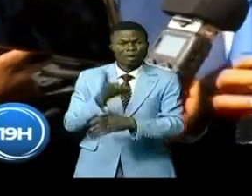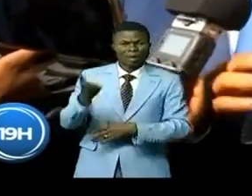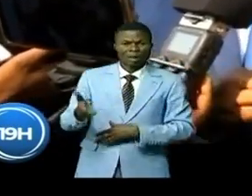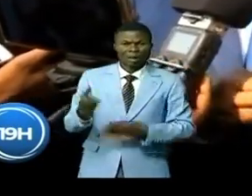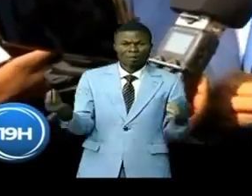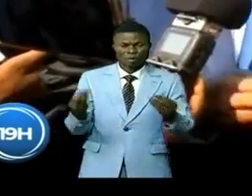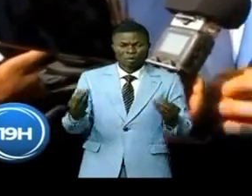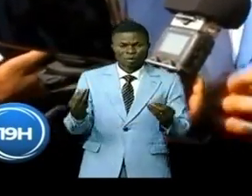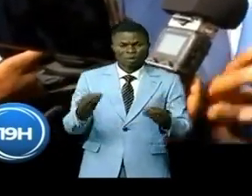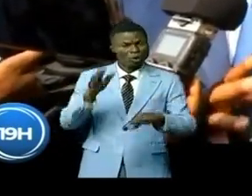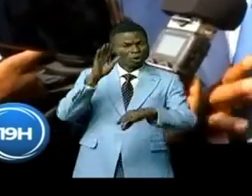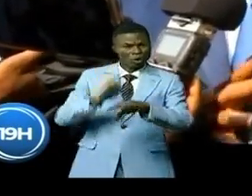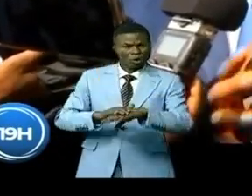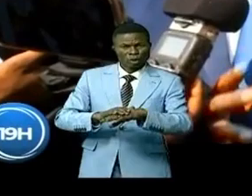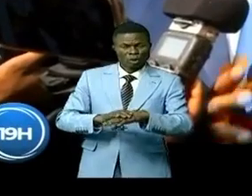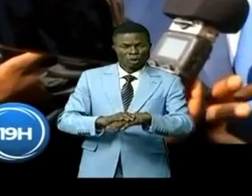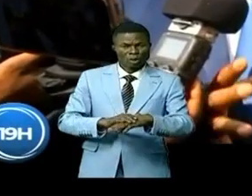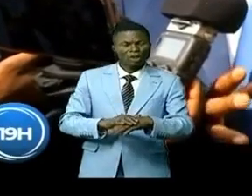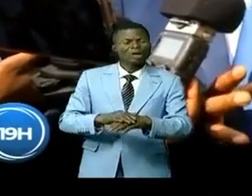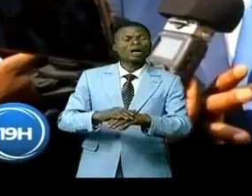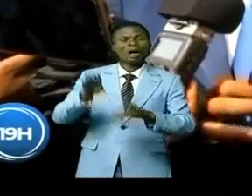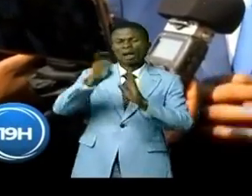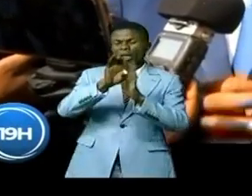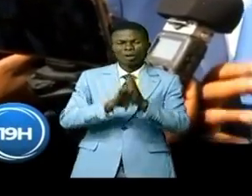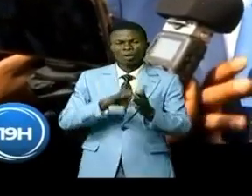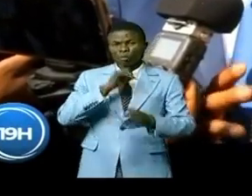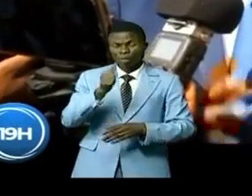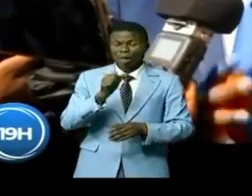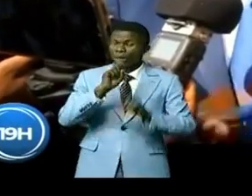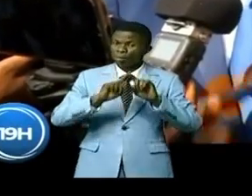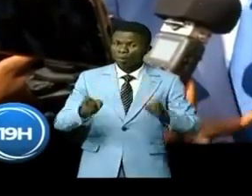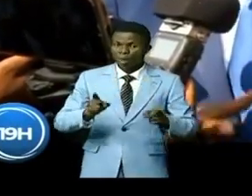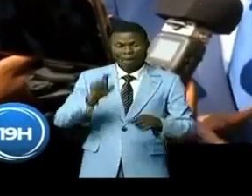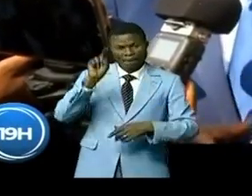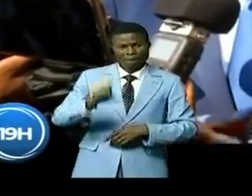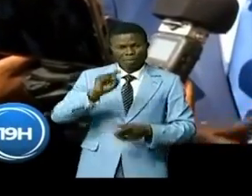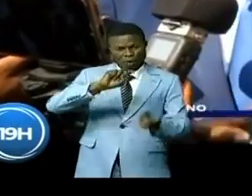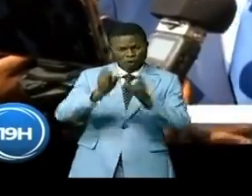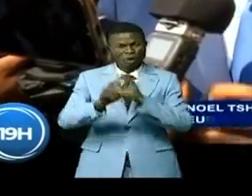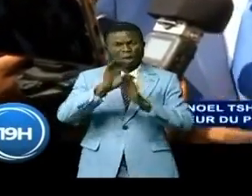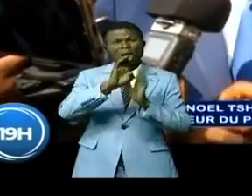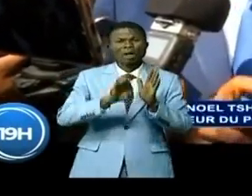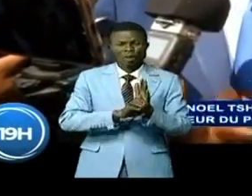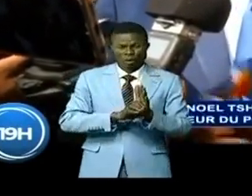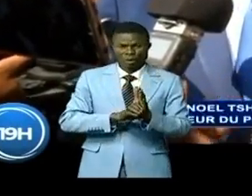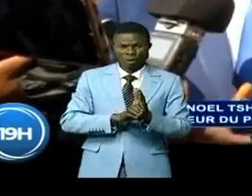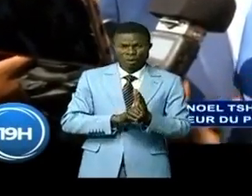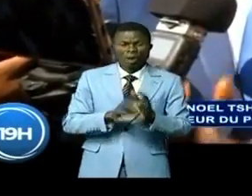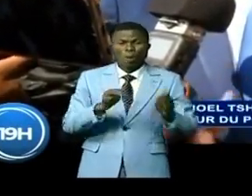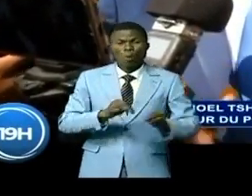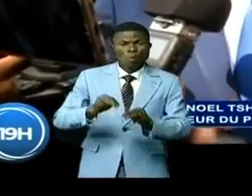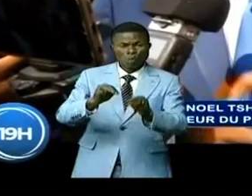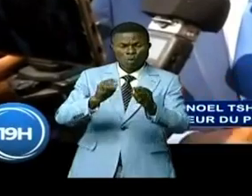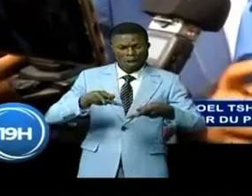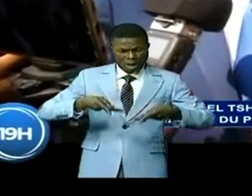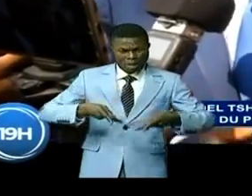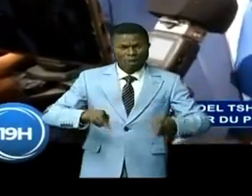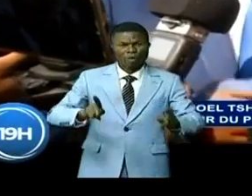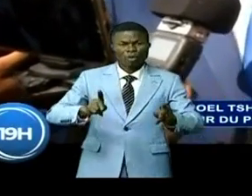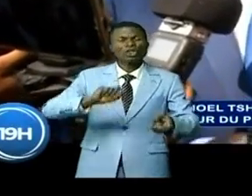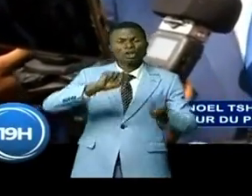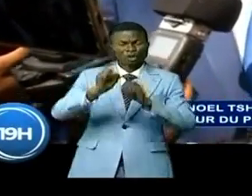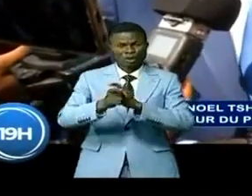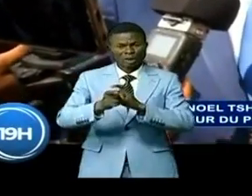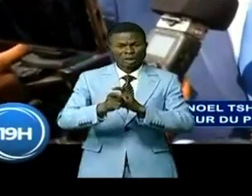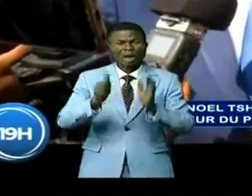qu'on ne puisse pas toucher tous les matins à la Constitution. Mais s'il s'avère qu'on a besoin de modifier la Constitution, il y a un mécanisme qui permettrait qu'on puisse modifier